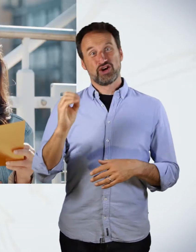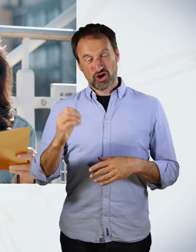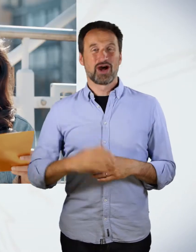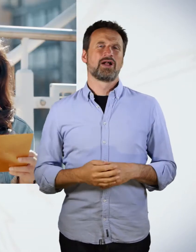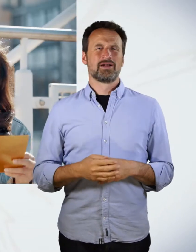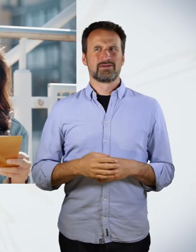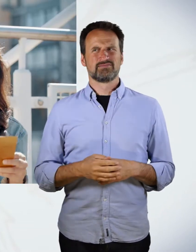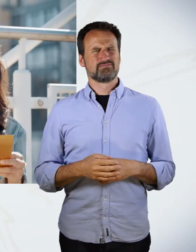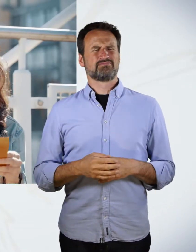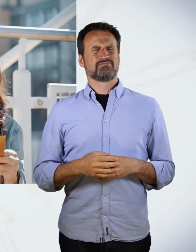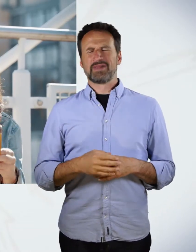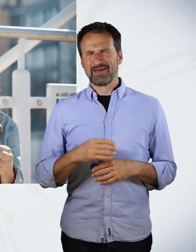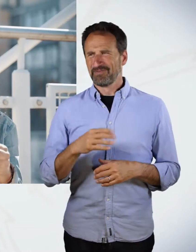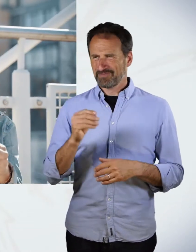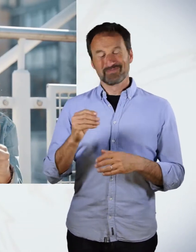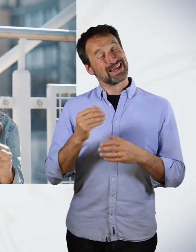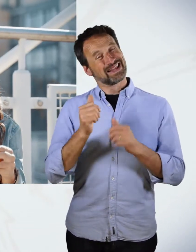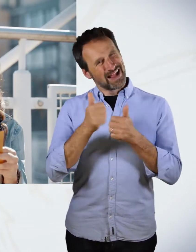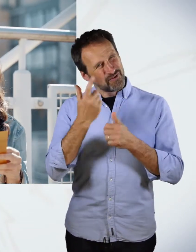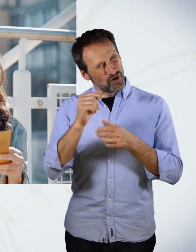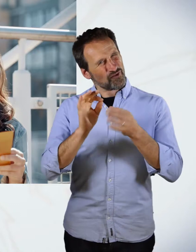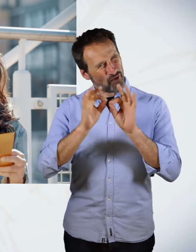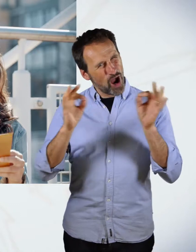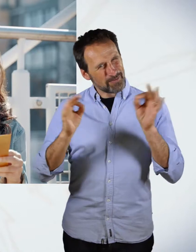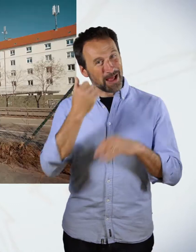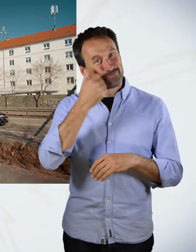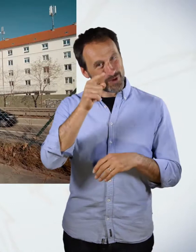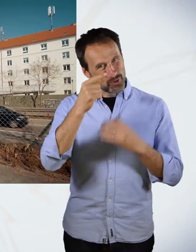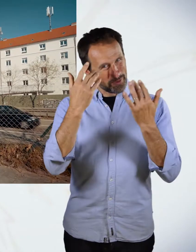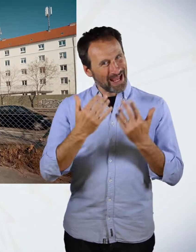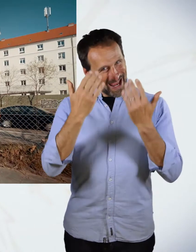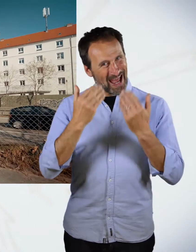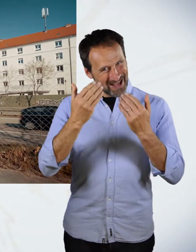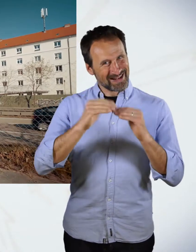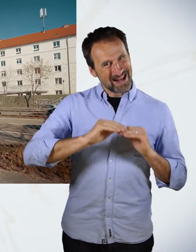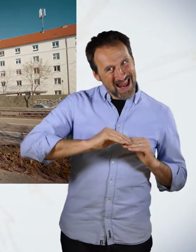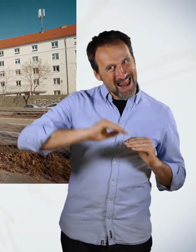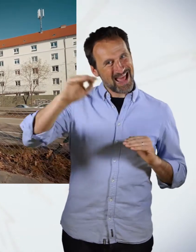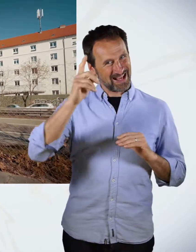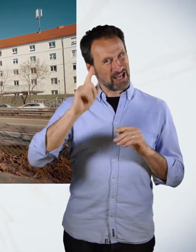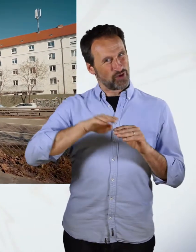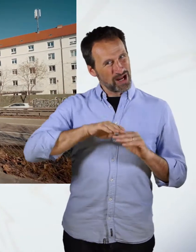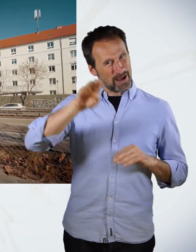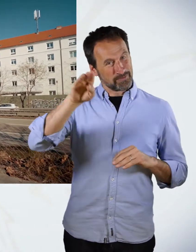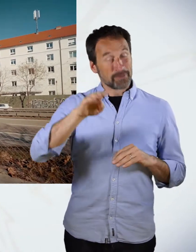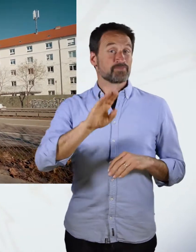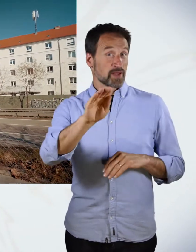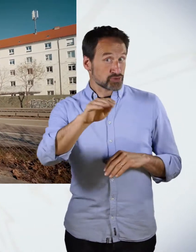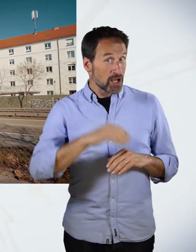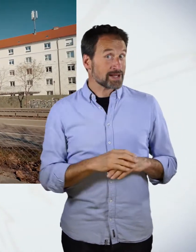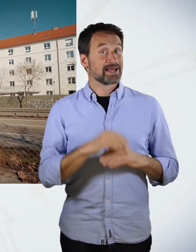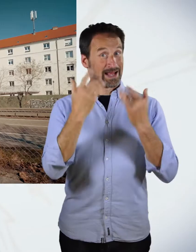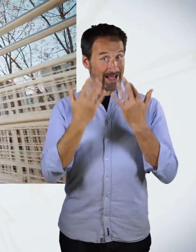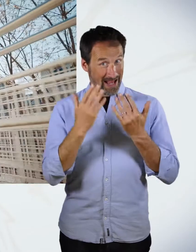180401. Mit Hilfe einer Formel solltest du heute einmal die Länge dieser Rampe berechnen. Bloß für dich, die Rechenaufgabe lösen solltest du auf der